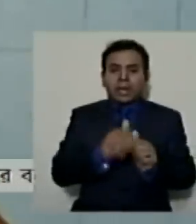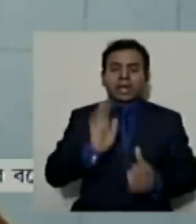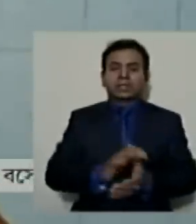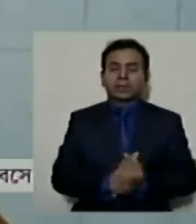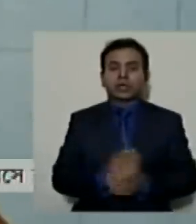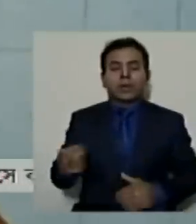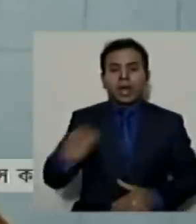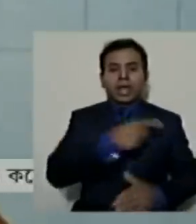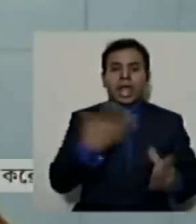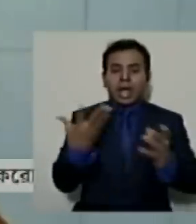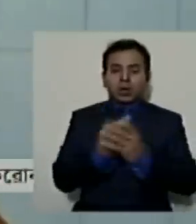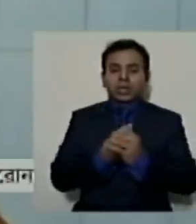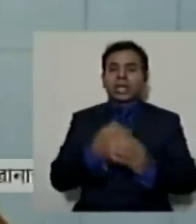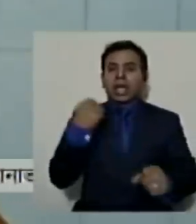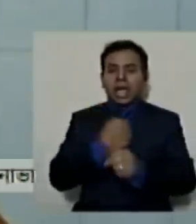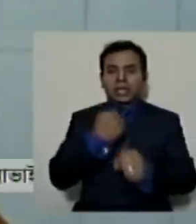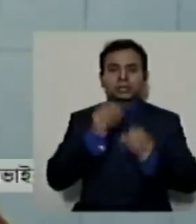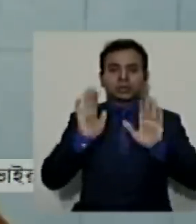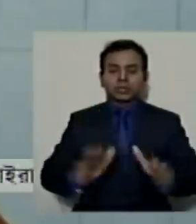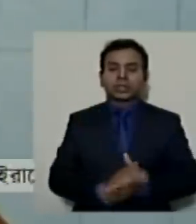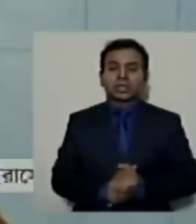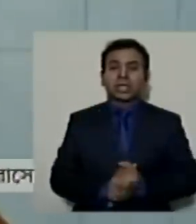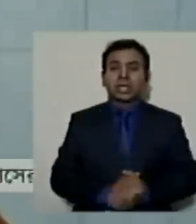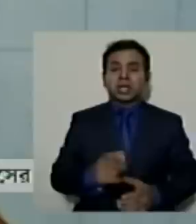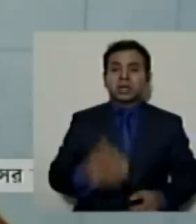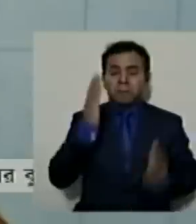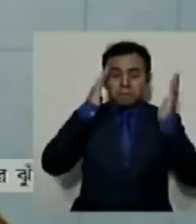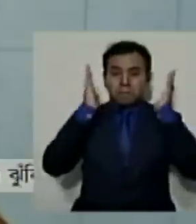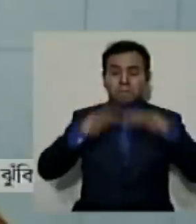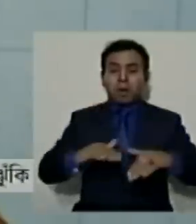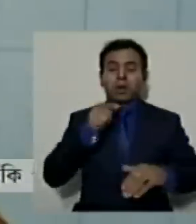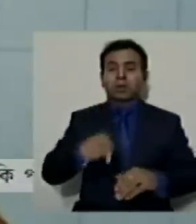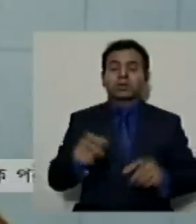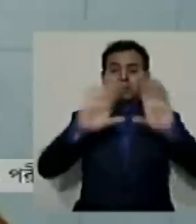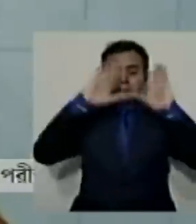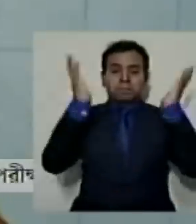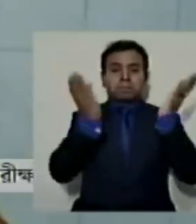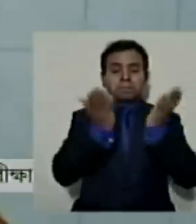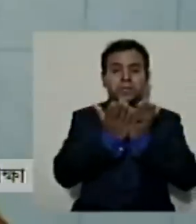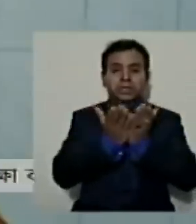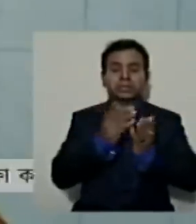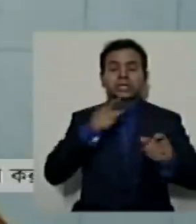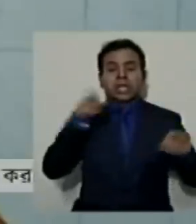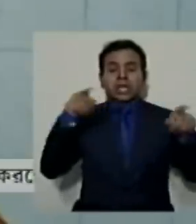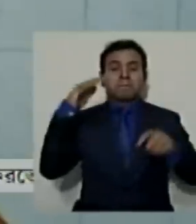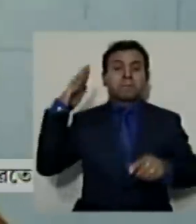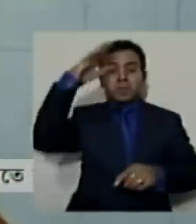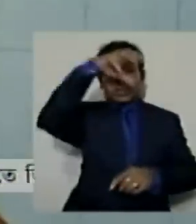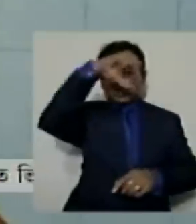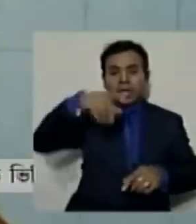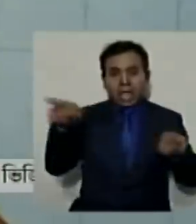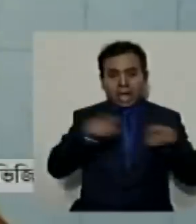যা সারা বিশ্ব এবং বাংলাদেশেও আমরা আক্রান্ত হয়েছি, সেই দুর্যোগের মোকাবেলায় আমরা একসাথে সবাই মিলে কাজ করে যাচ্ছি